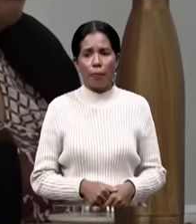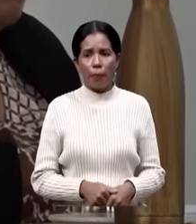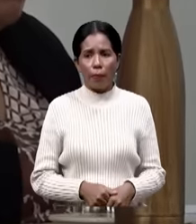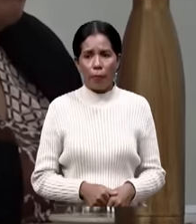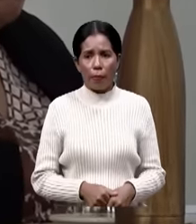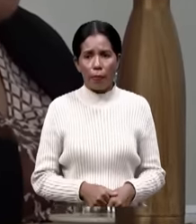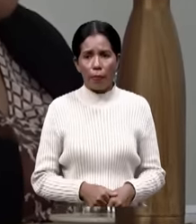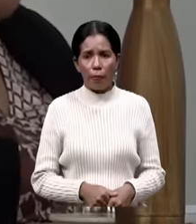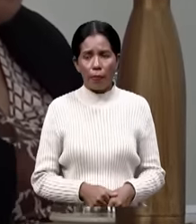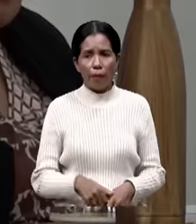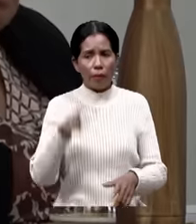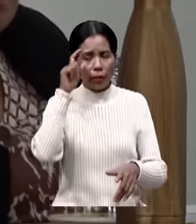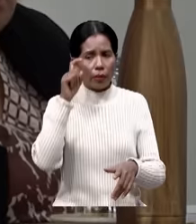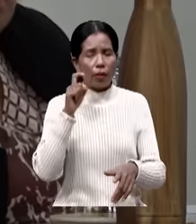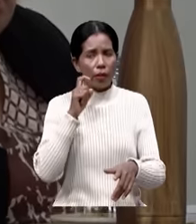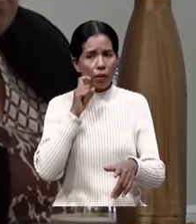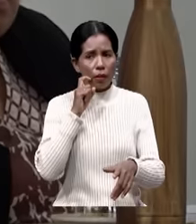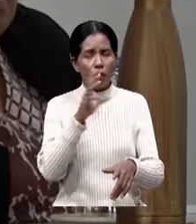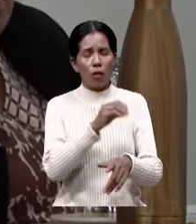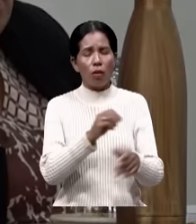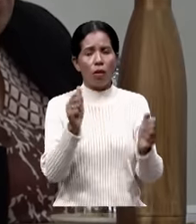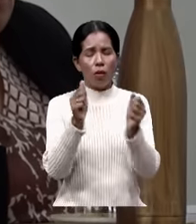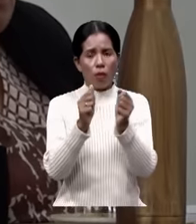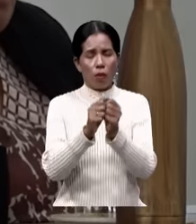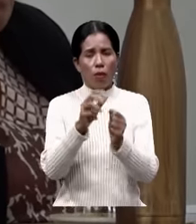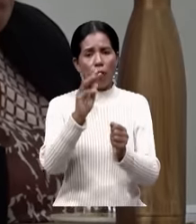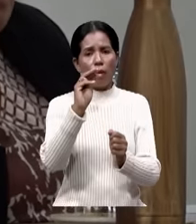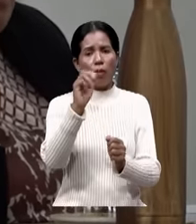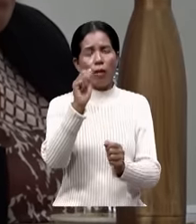Chai, Xanana, Chai, ou Mahun.